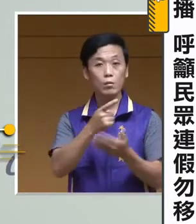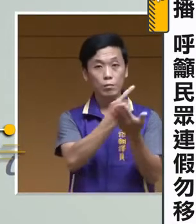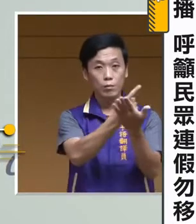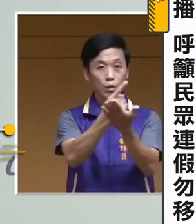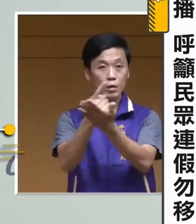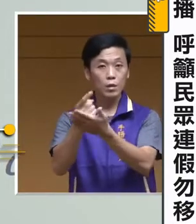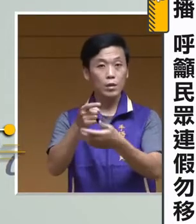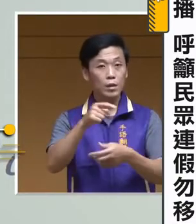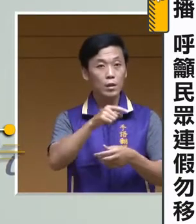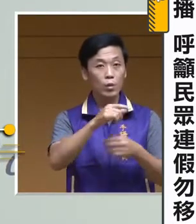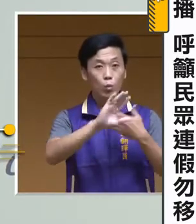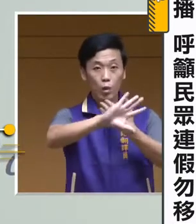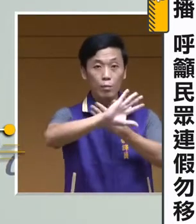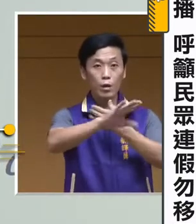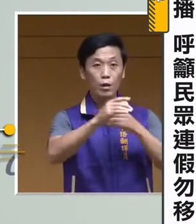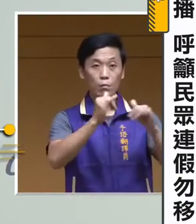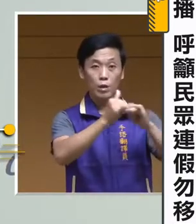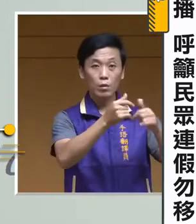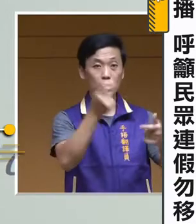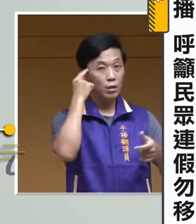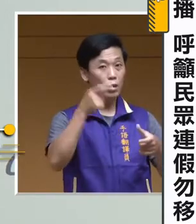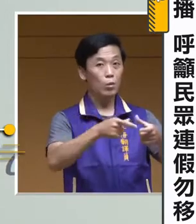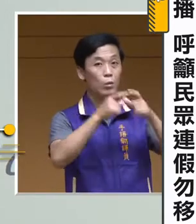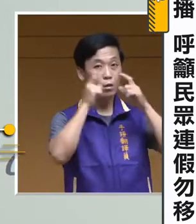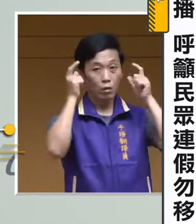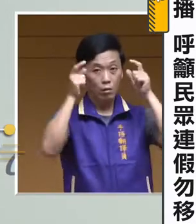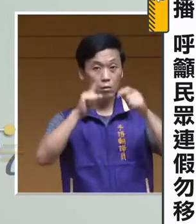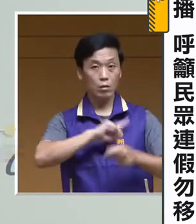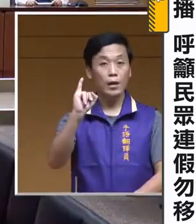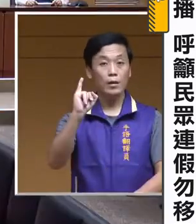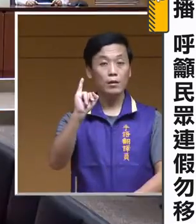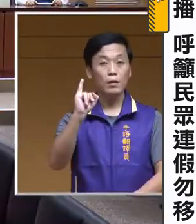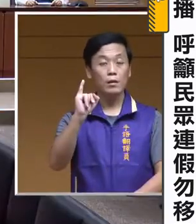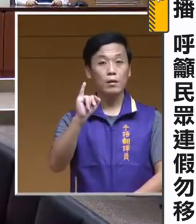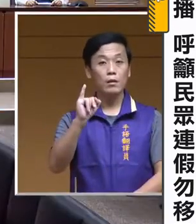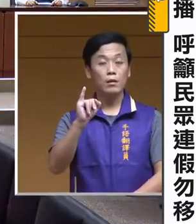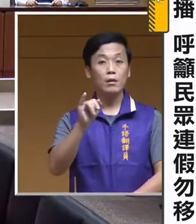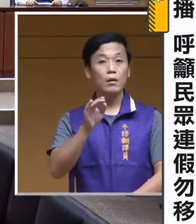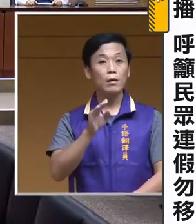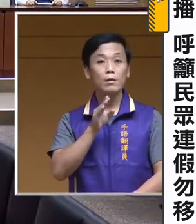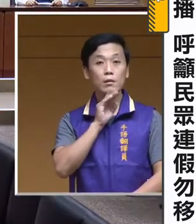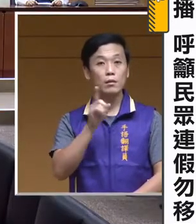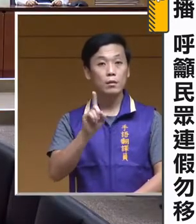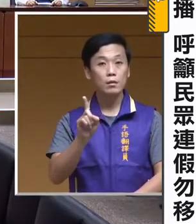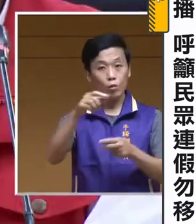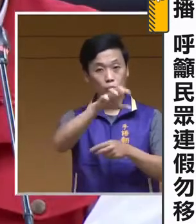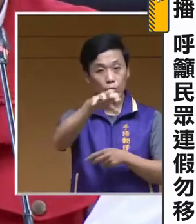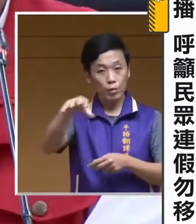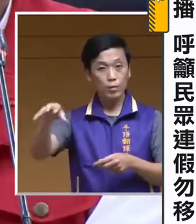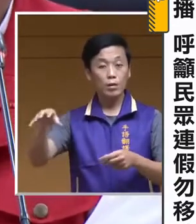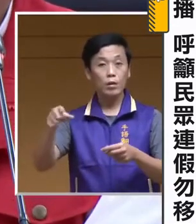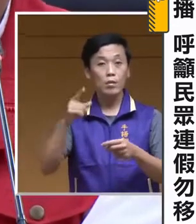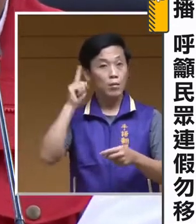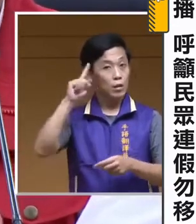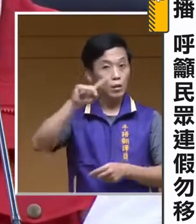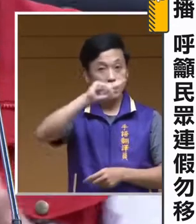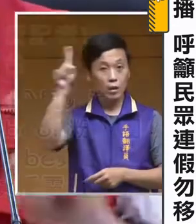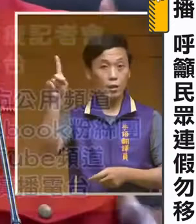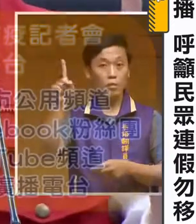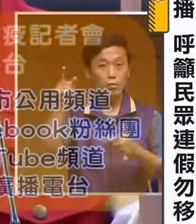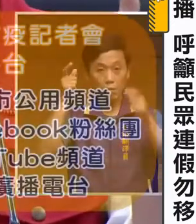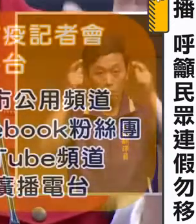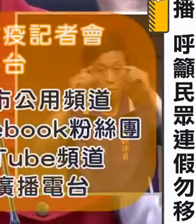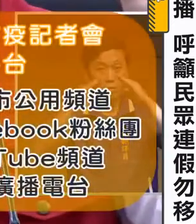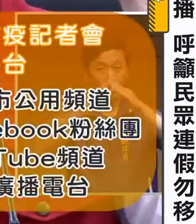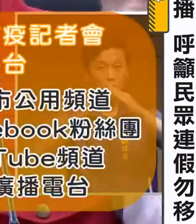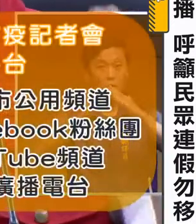的返乡的民众要落实自主健康管理。 透过这样的每日直播防疫记者会，高雄市民得以掌握